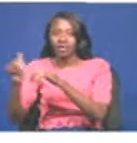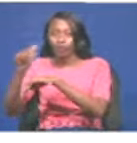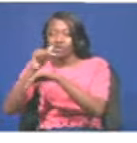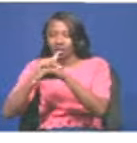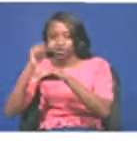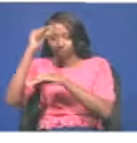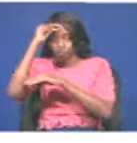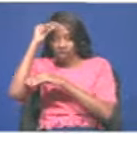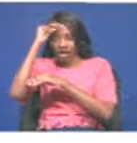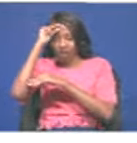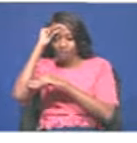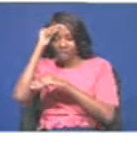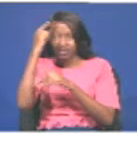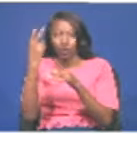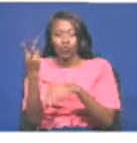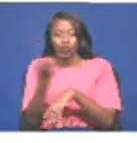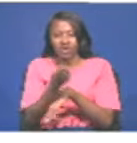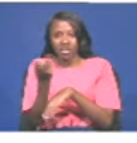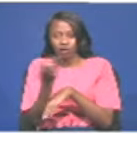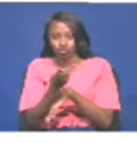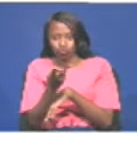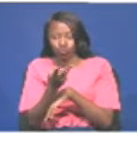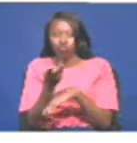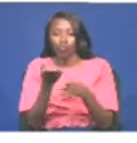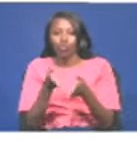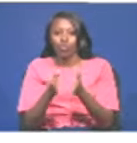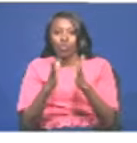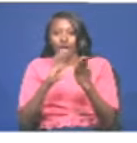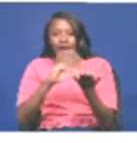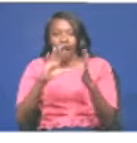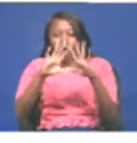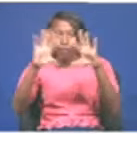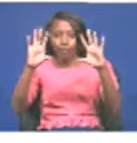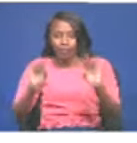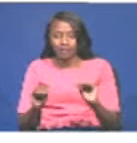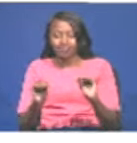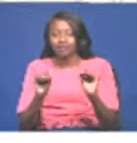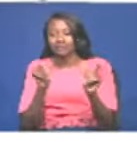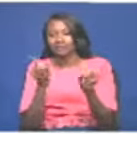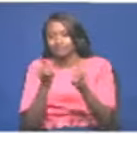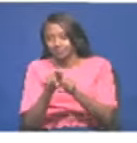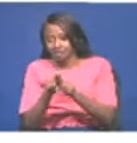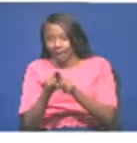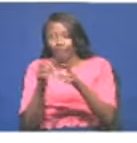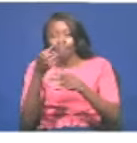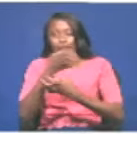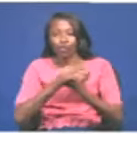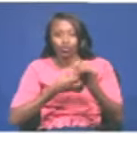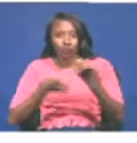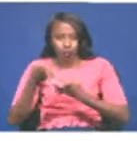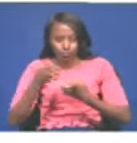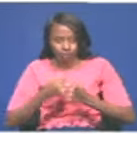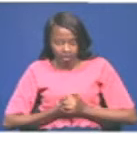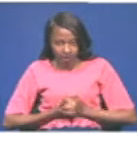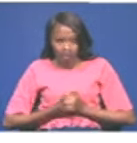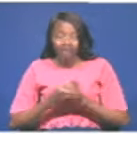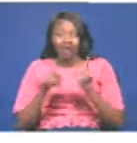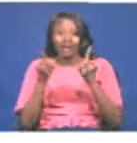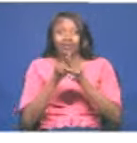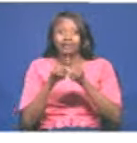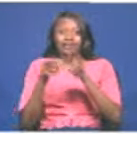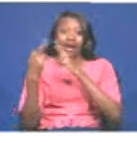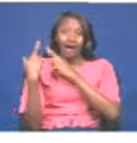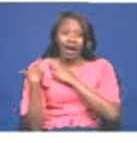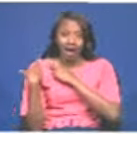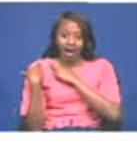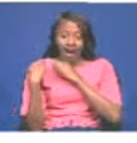viwango hivyo viwili kuhusu bajeti na vile vile uchumi. Vile vile majukumu yake pia ni kushirikiana